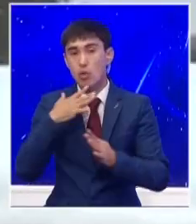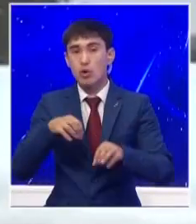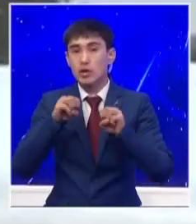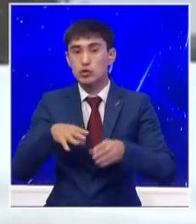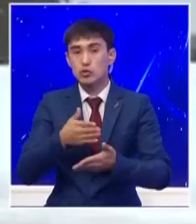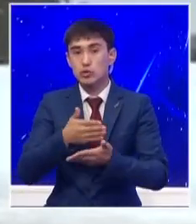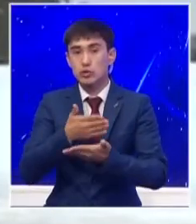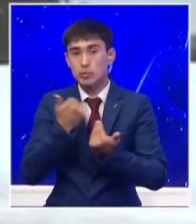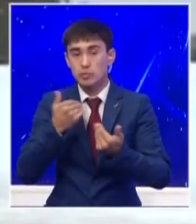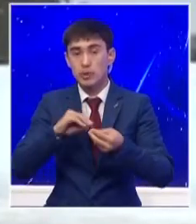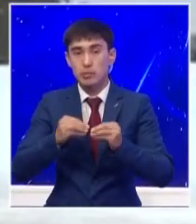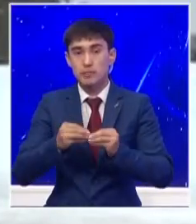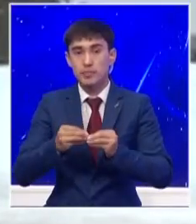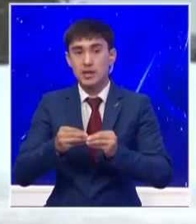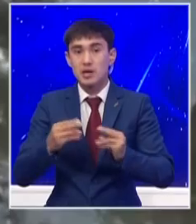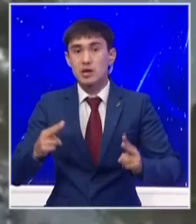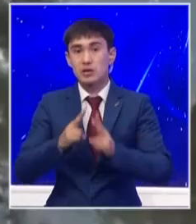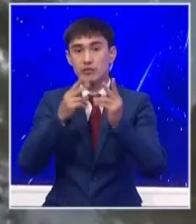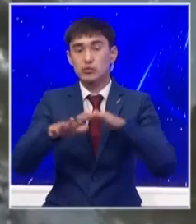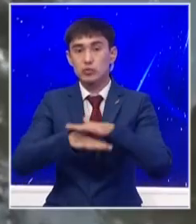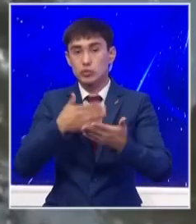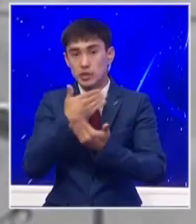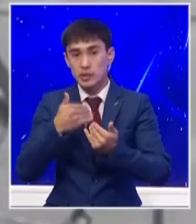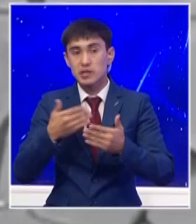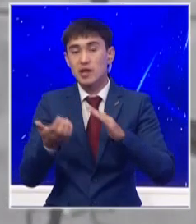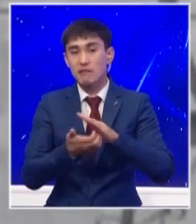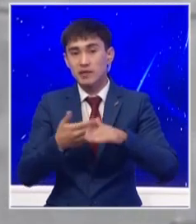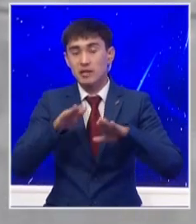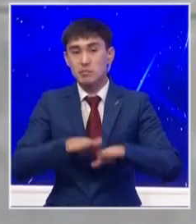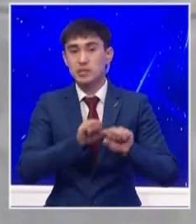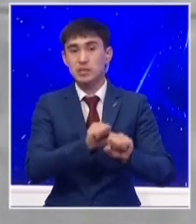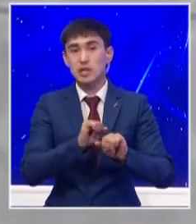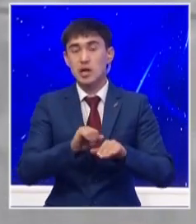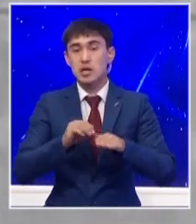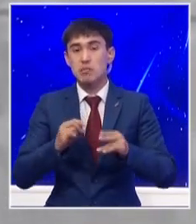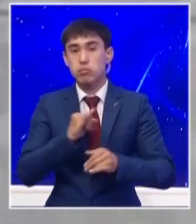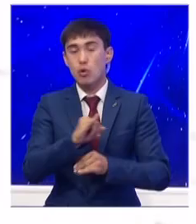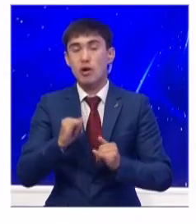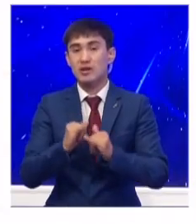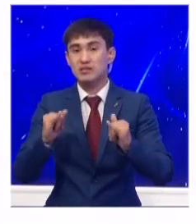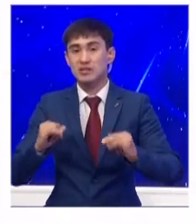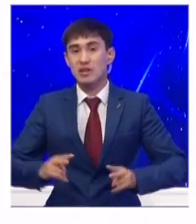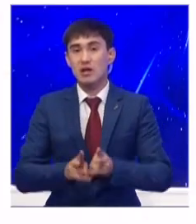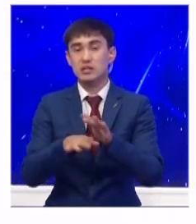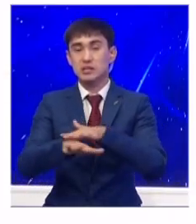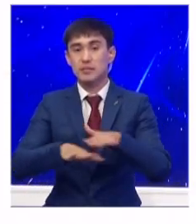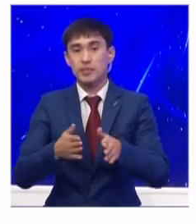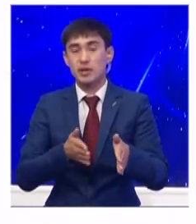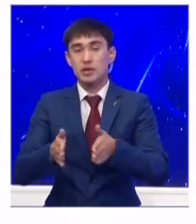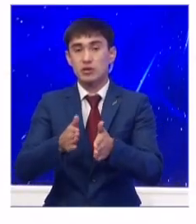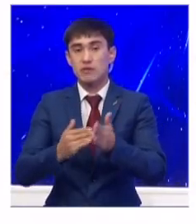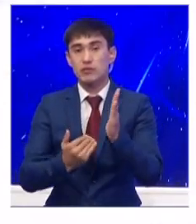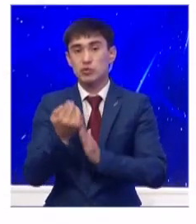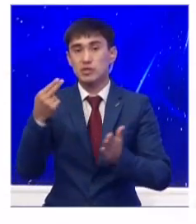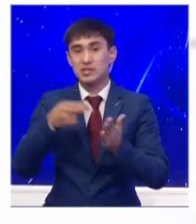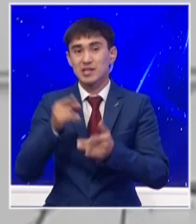нерешенных проблем. Отсутствует инфраструктура, не хватает мест размещения и плохо развита логистика. Кроме того, Казахстан недовольны высокими ценами